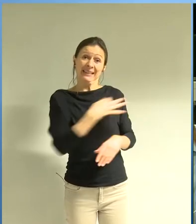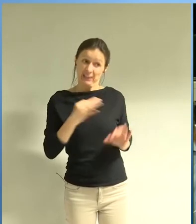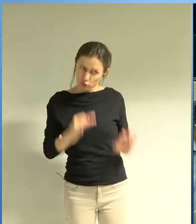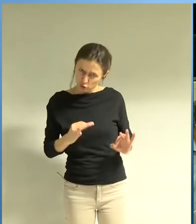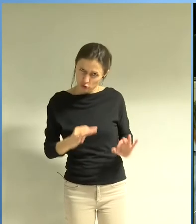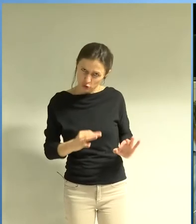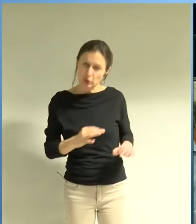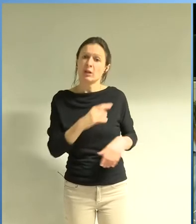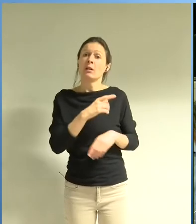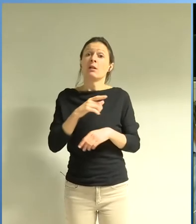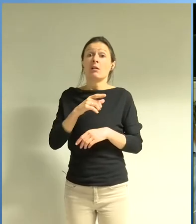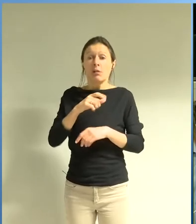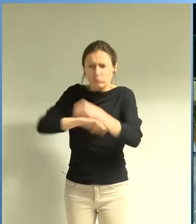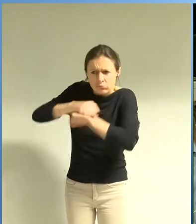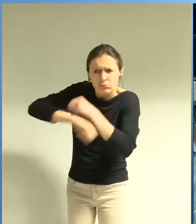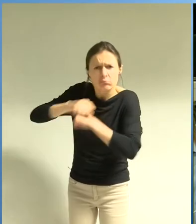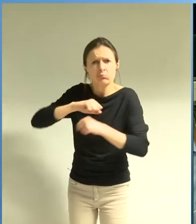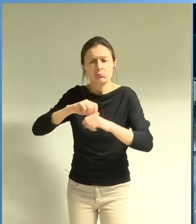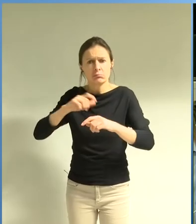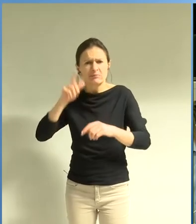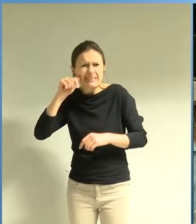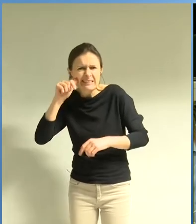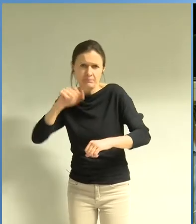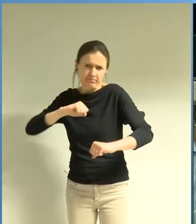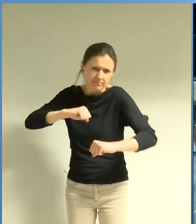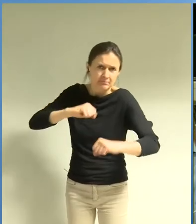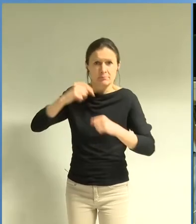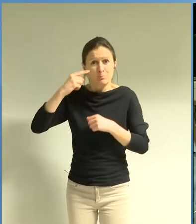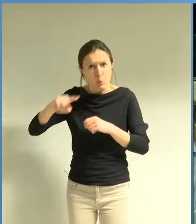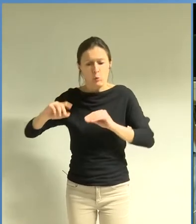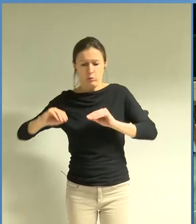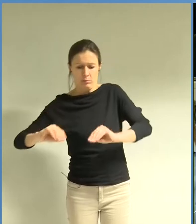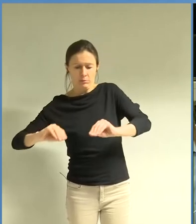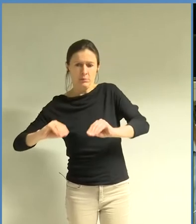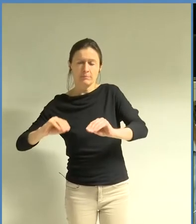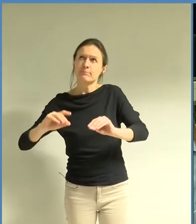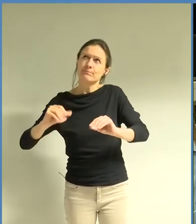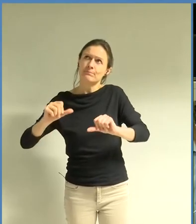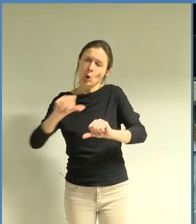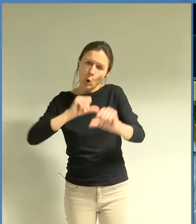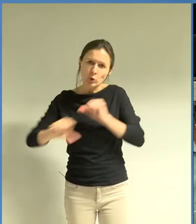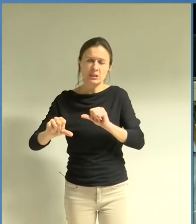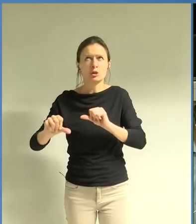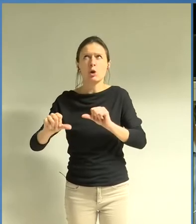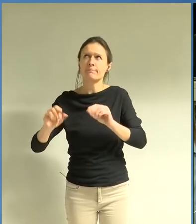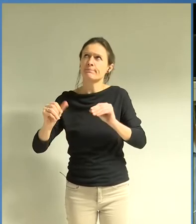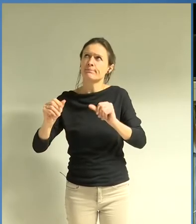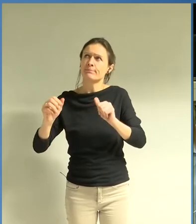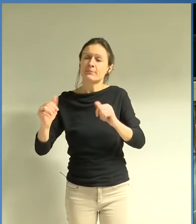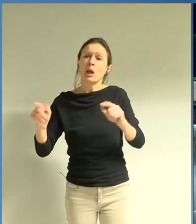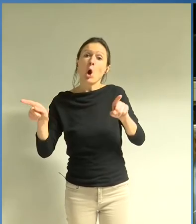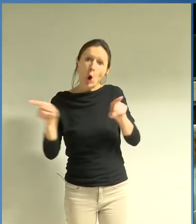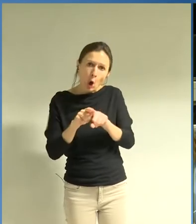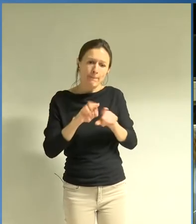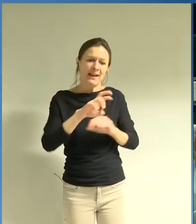oeuvre tous les dispositifs nécessaires à ce que l'enseignement puisse être fait dans des conditions équivalentes aux situations des écoles